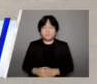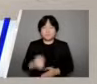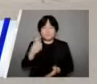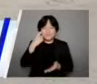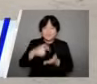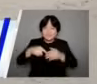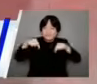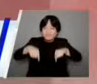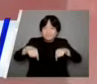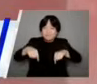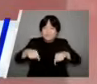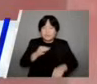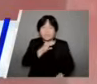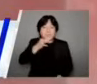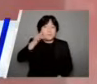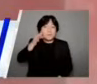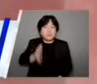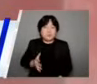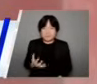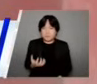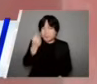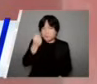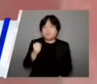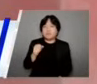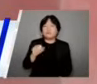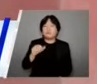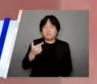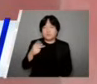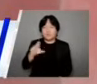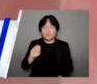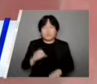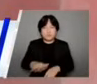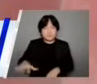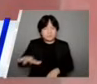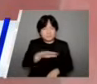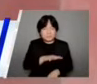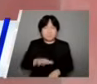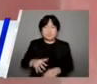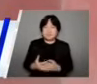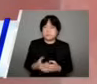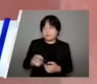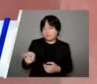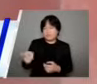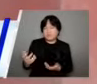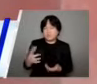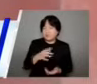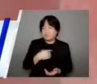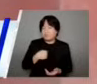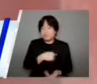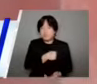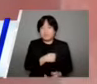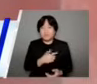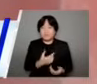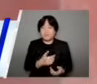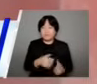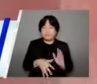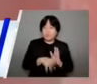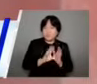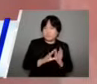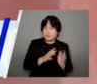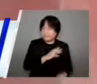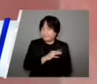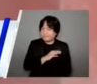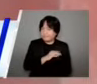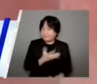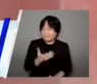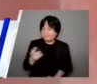doon sa munisipyo, hihintayin daw nila ang sagot o paliwanag ni Mayor Guo. Kapag hindi siya sumagot ay pwede na raw desisyonan